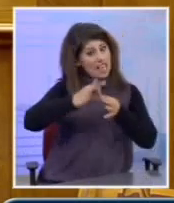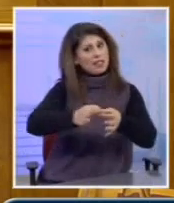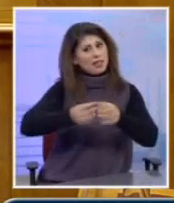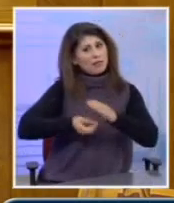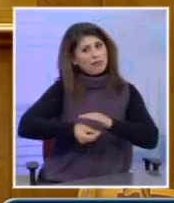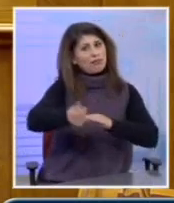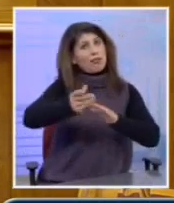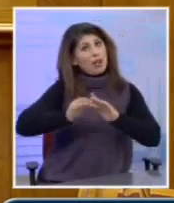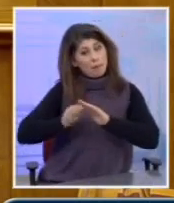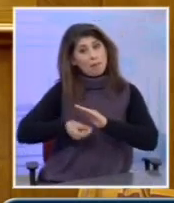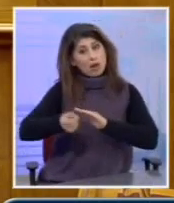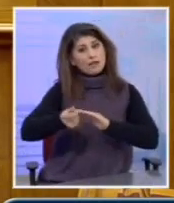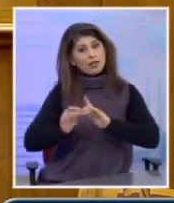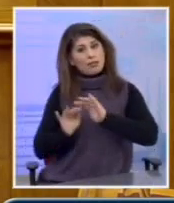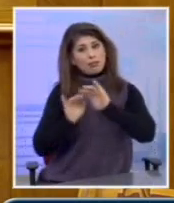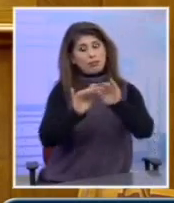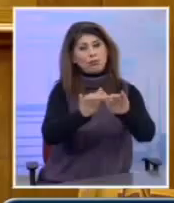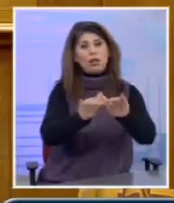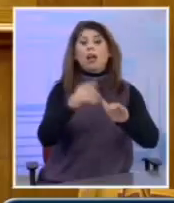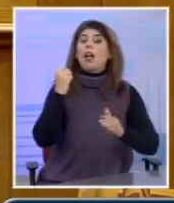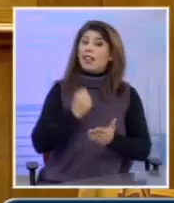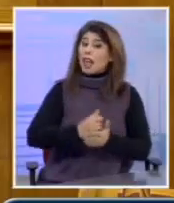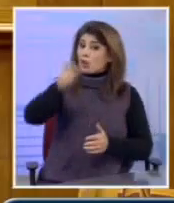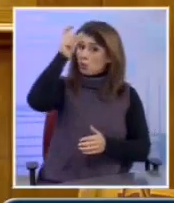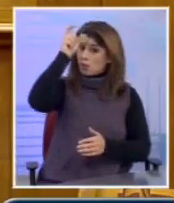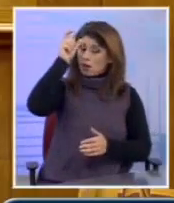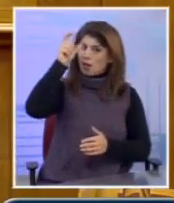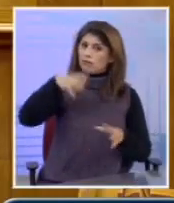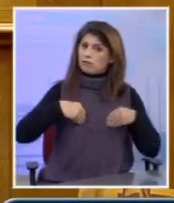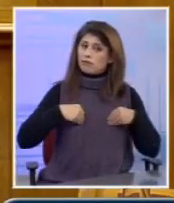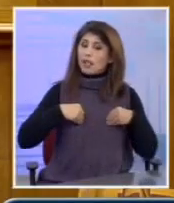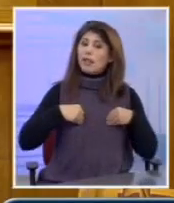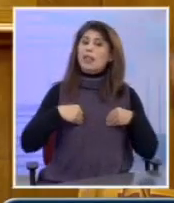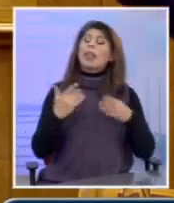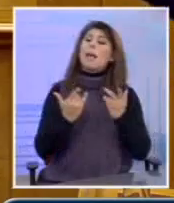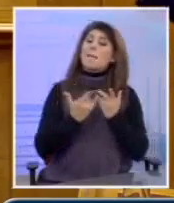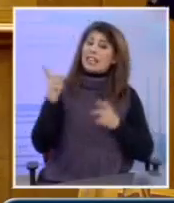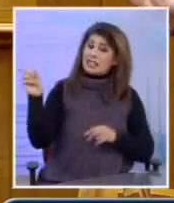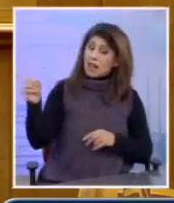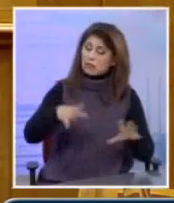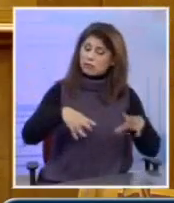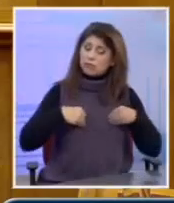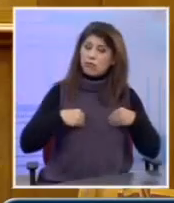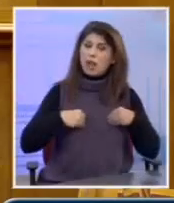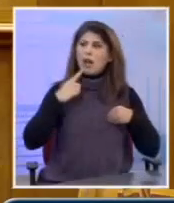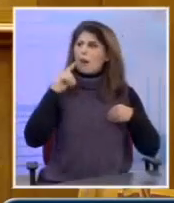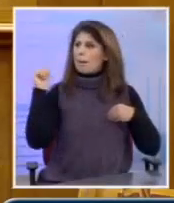διεθνείς τους δεσμεύσεις χώρες καταγωγής και η Τουρκία και το Πακιστάν, όπου πήγαμε προχθές και